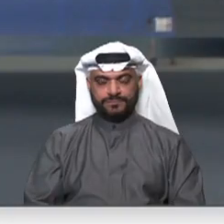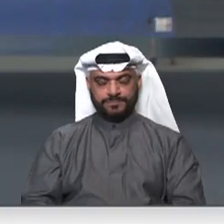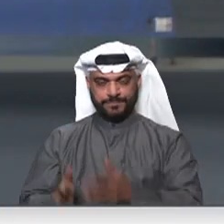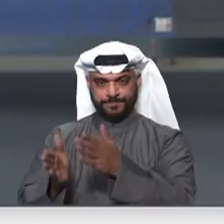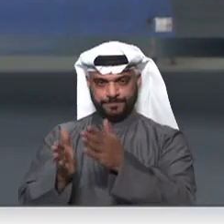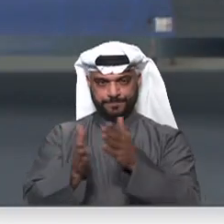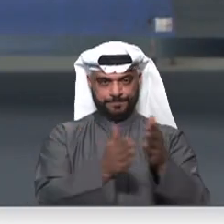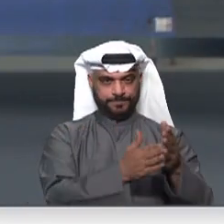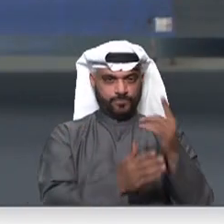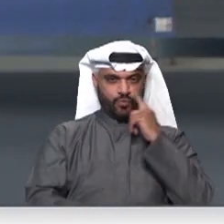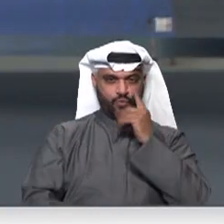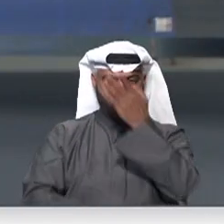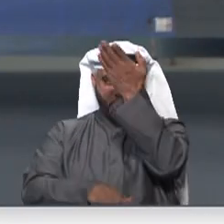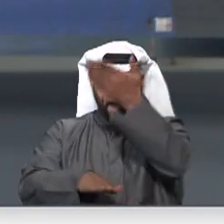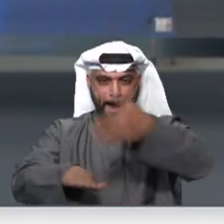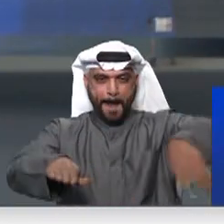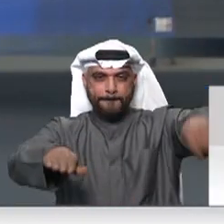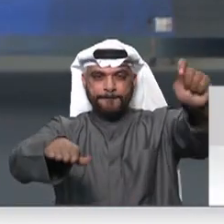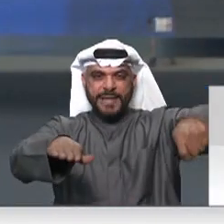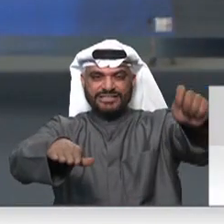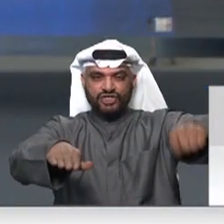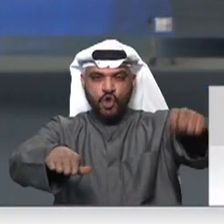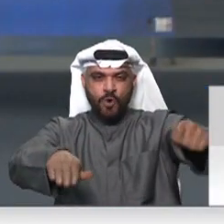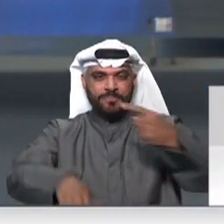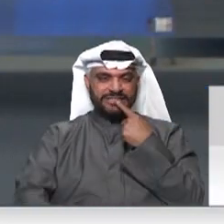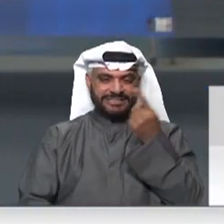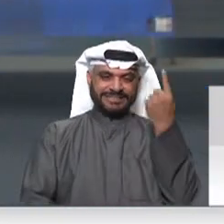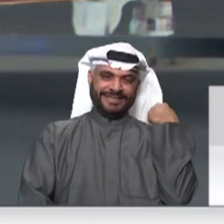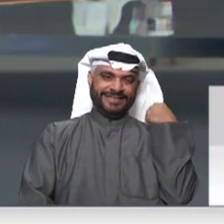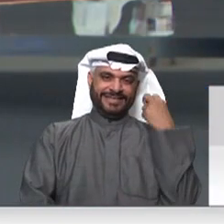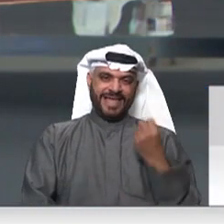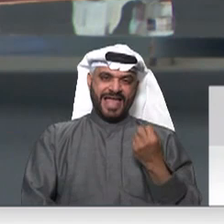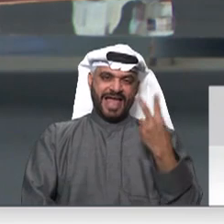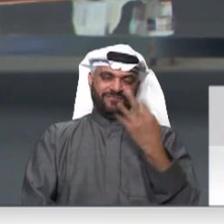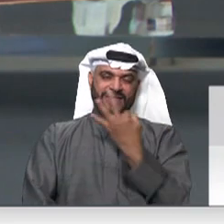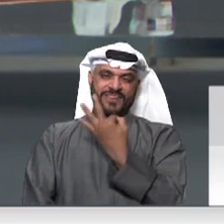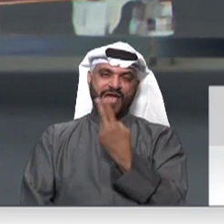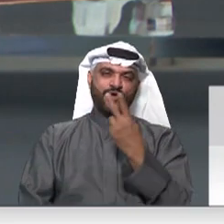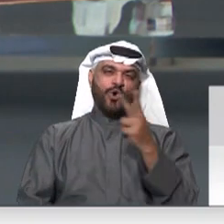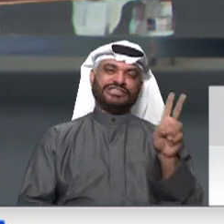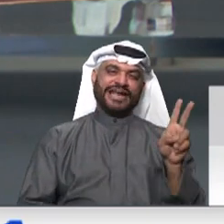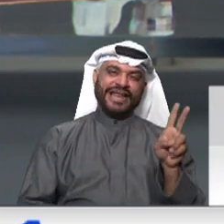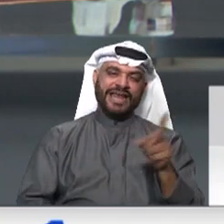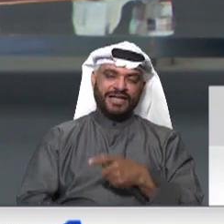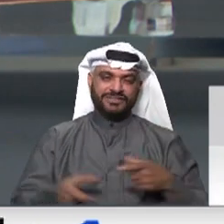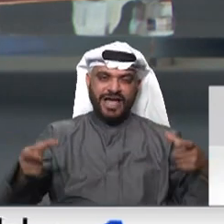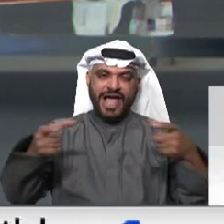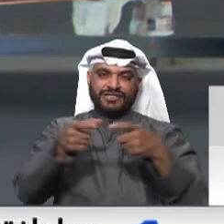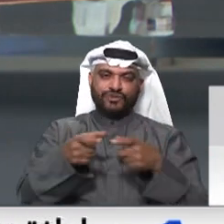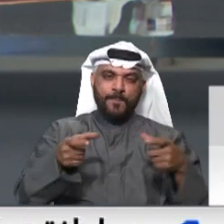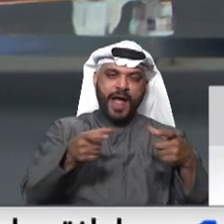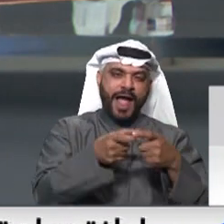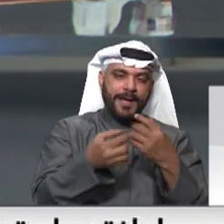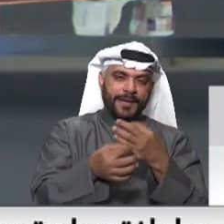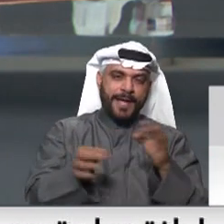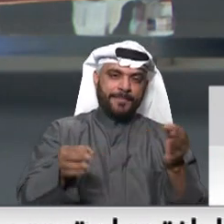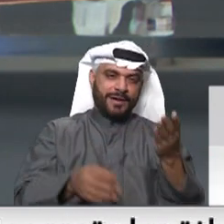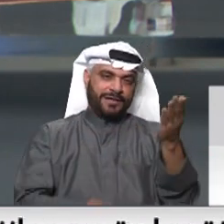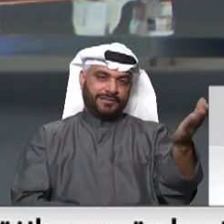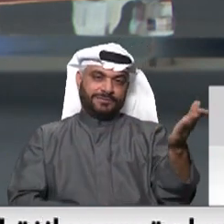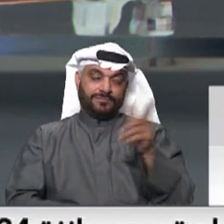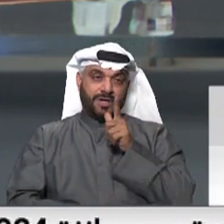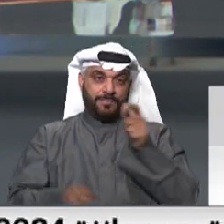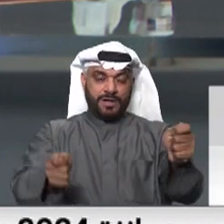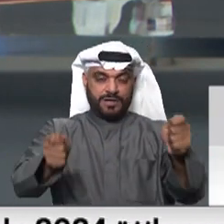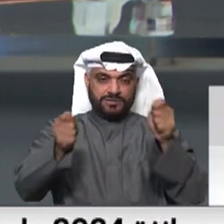شهد مجلس الأمة العديد من الأحداث خلال 2023، أبرزها أداء حضرة صاحب السمو أمير البلاد